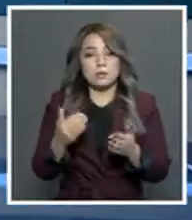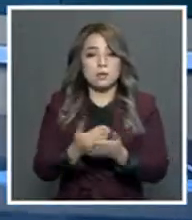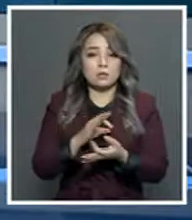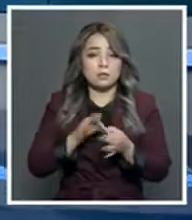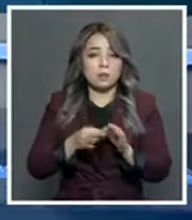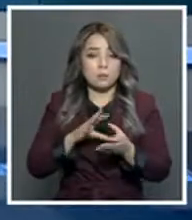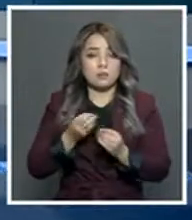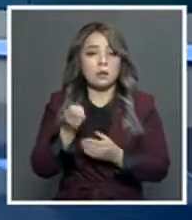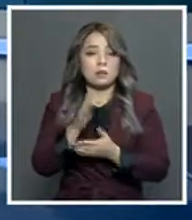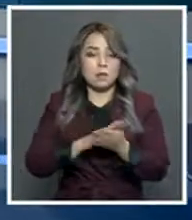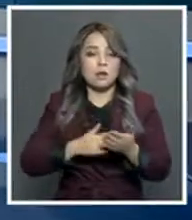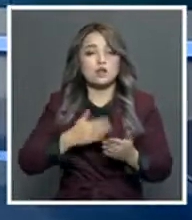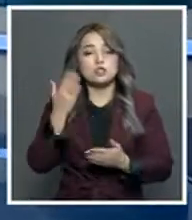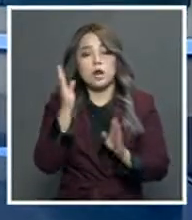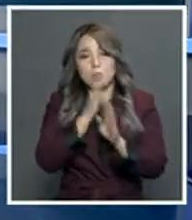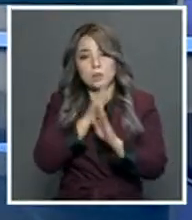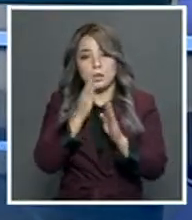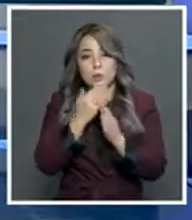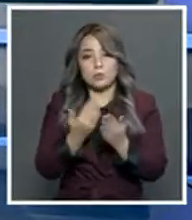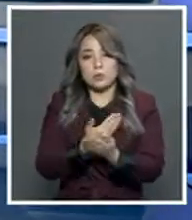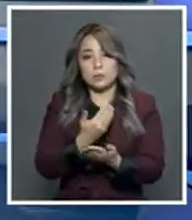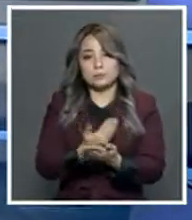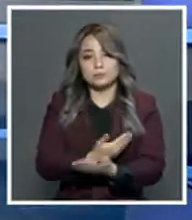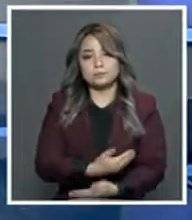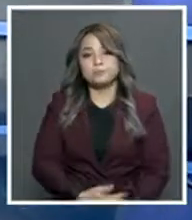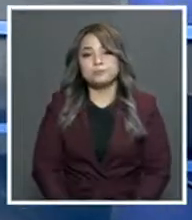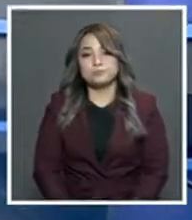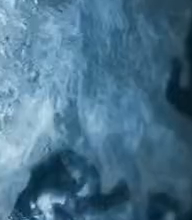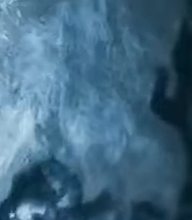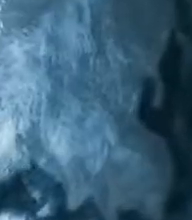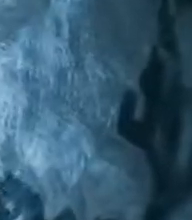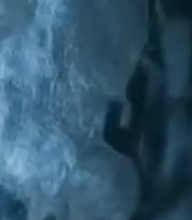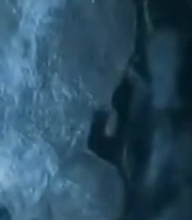болады. Әрмен қарай ауа райы болжамы.